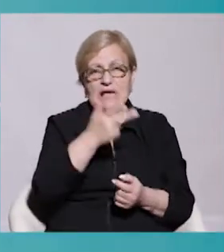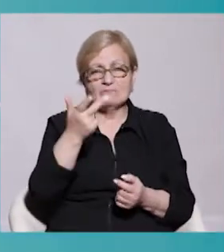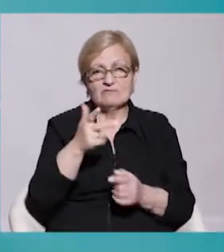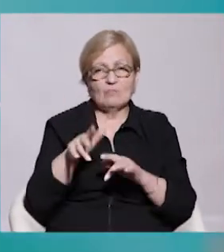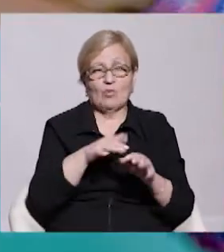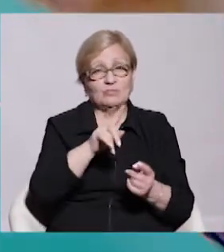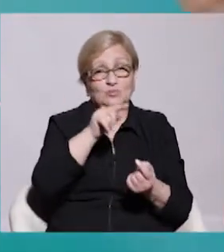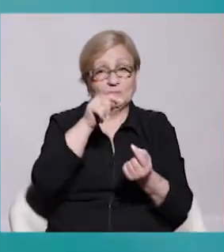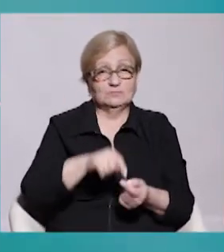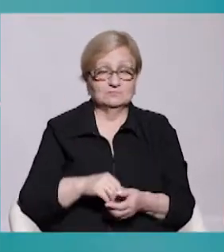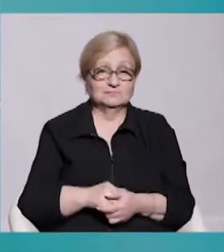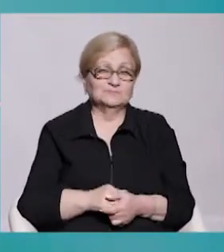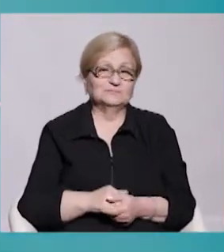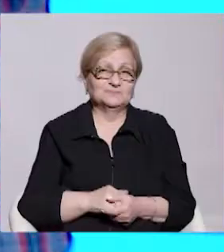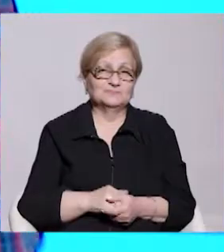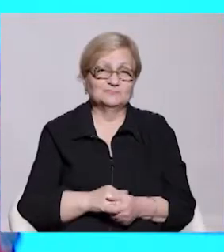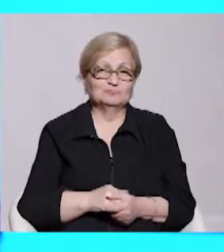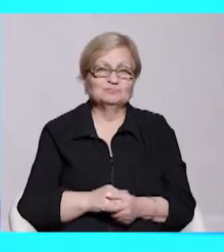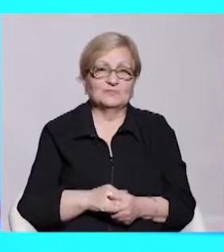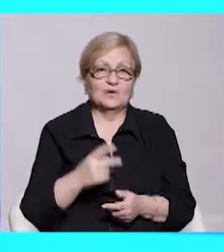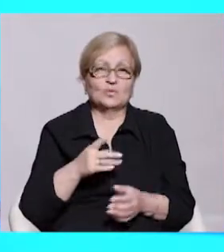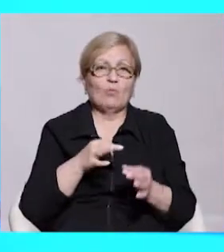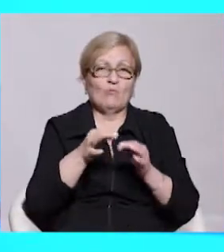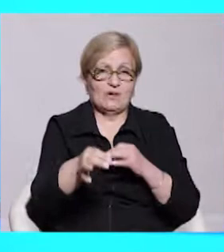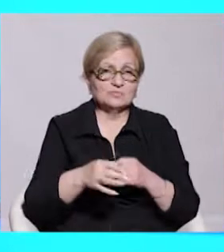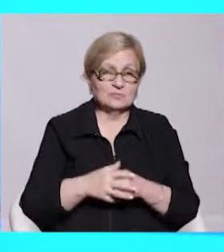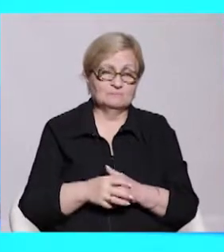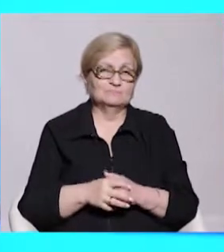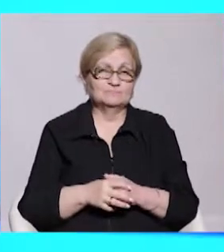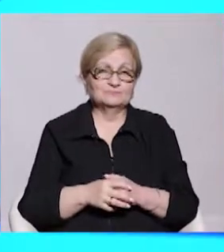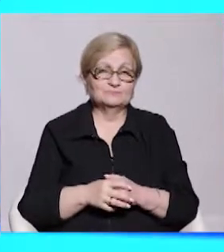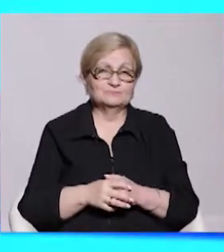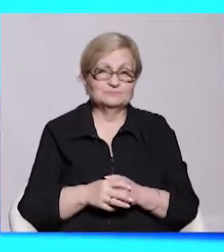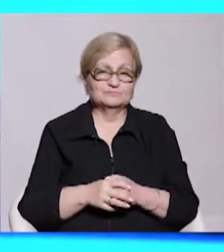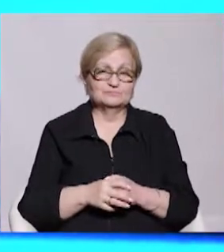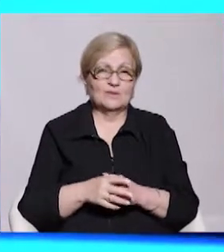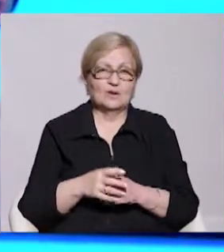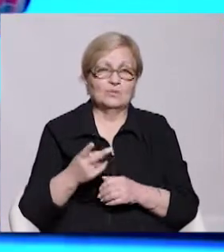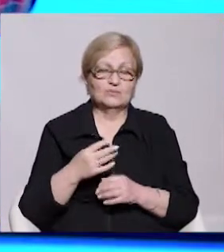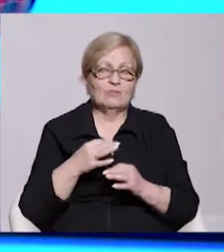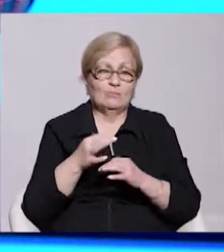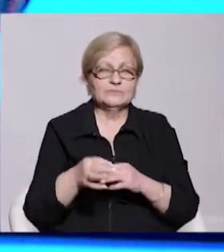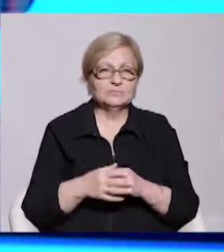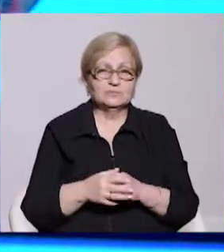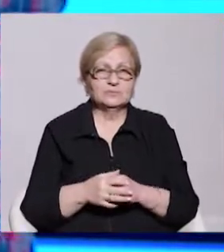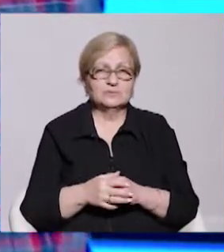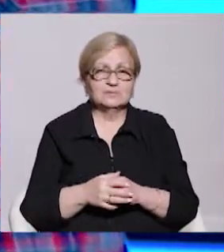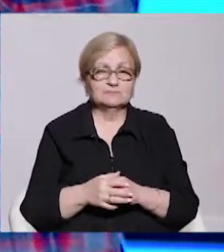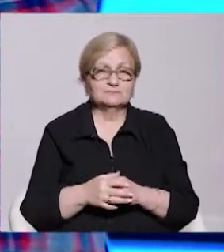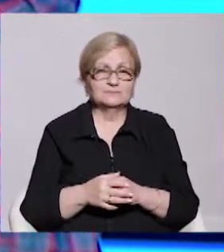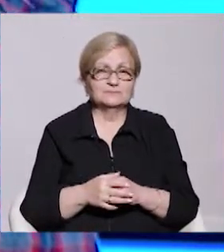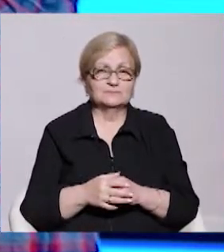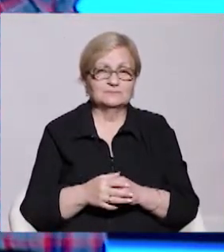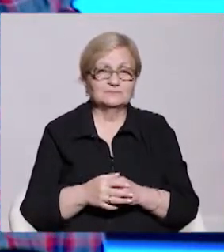მოქმედებებით, ამ გამოსახულებებით ამოვხსნათ, ან მივახციოთ ჩვენს მიზანს, ვუპასუხოთ კითხვებს.